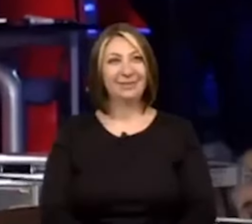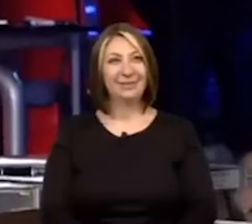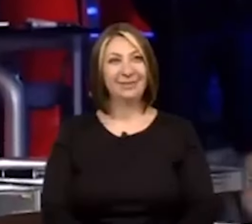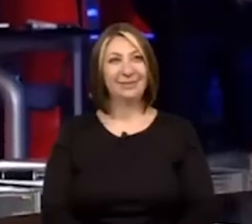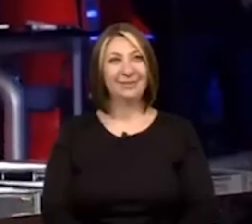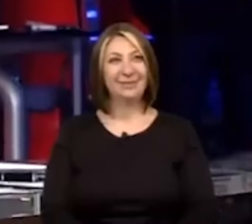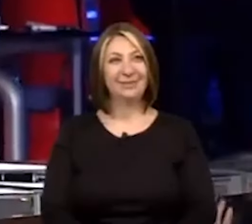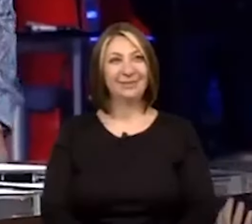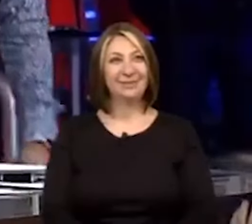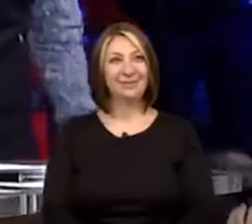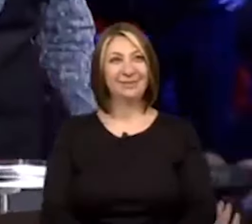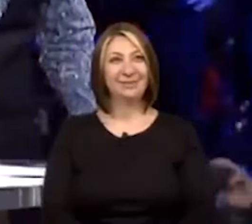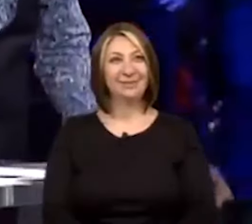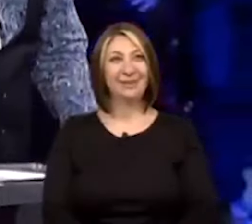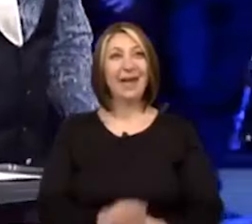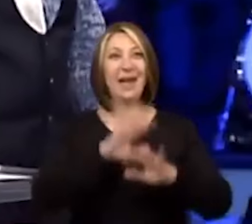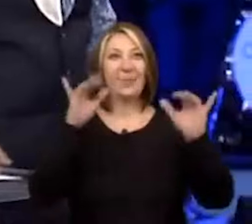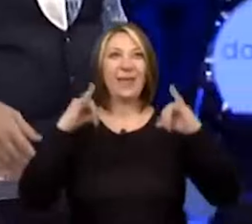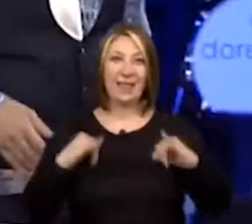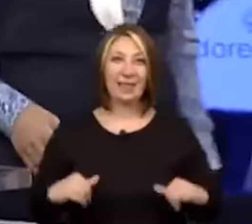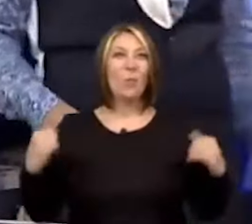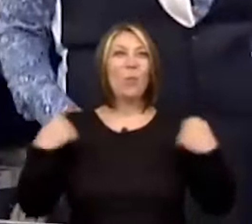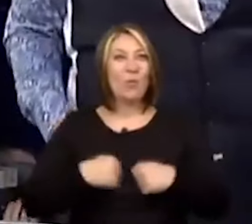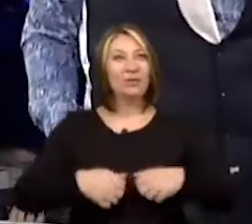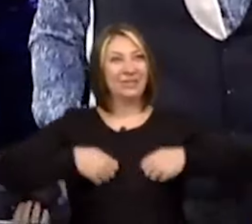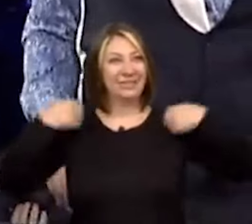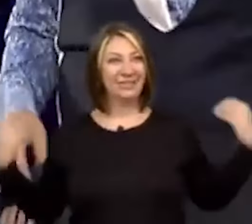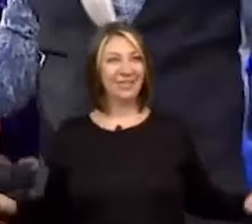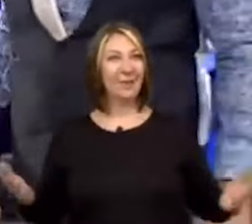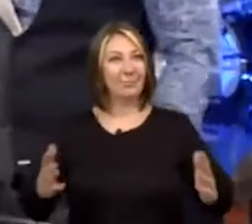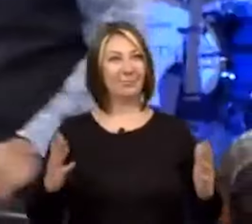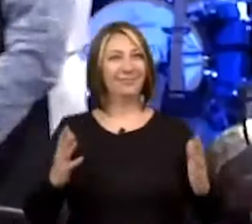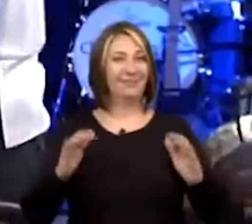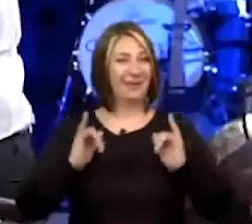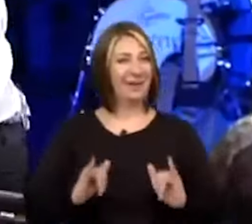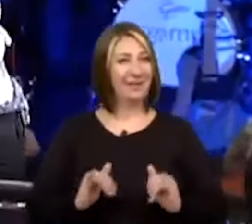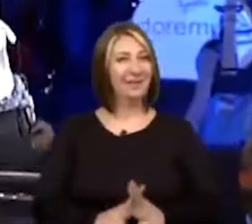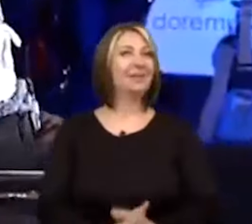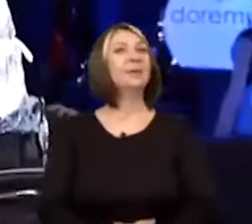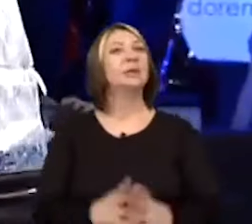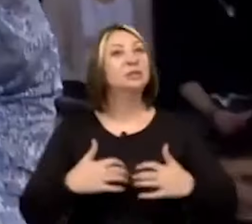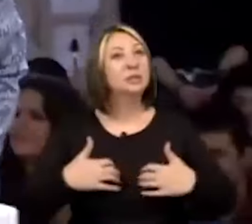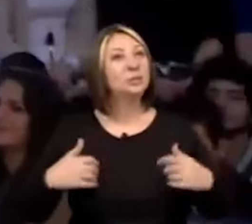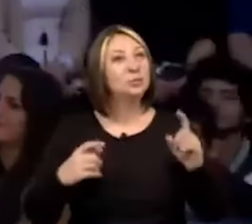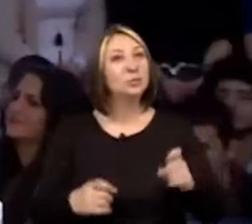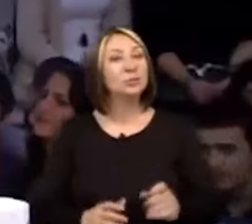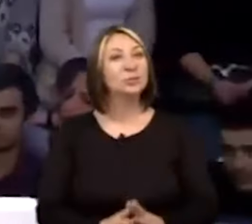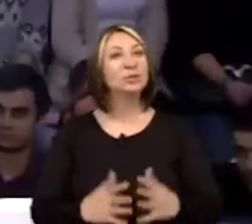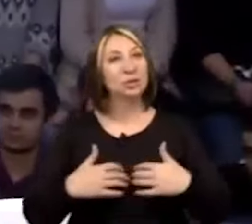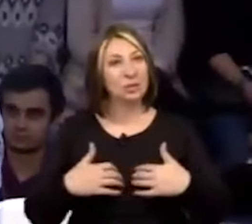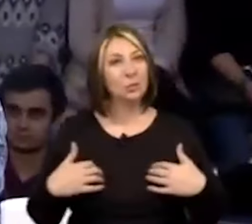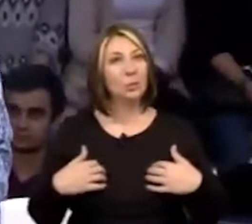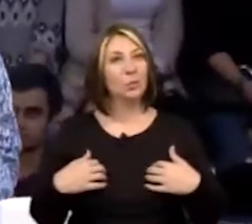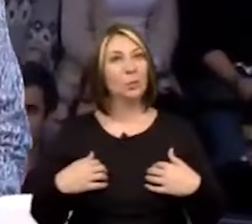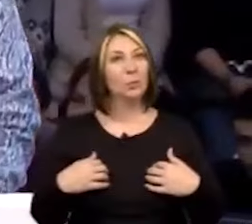koyuyorum. Bence rahatladın. Herkes rahatladı. Mont çıktı. Oh. Herkes rahatladı. Evet Barış, cesur musun?